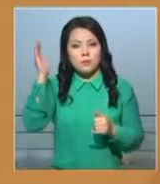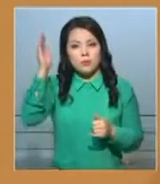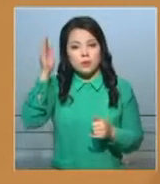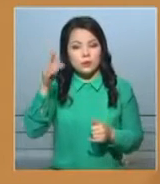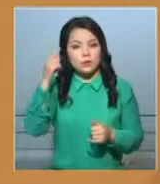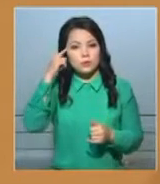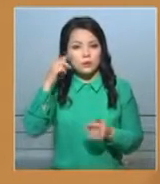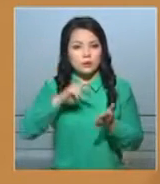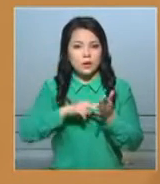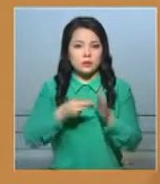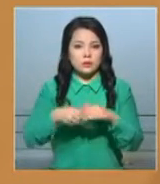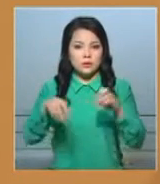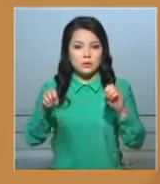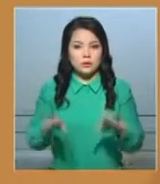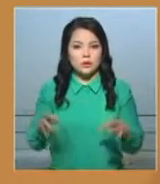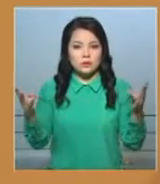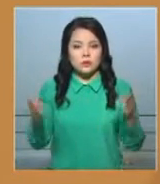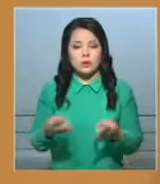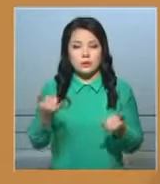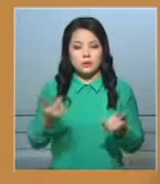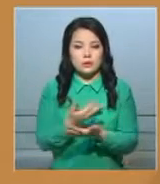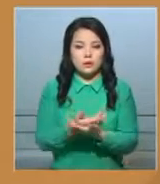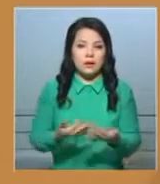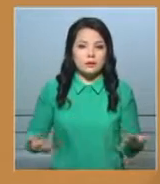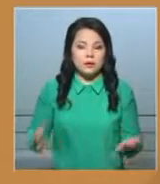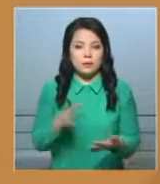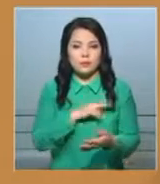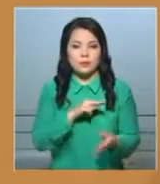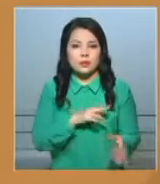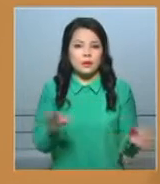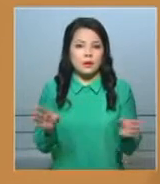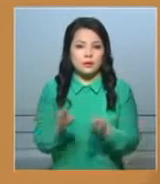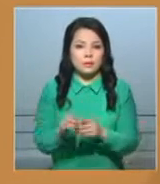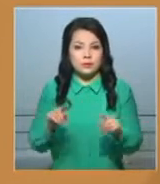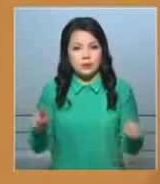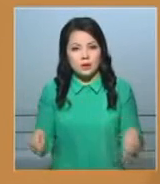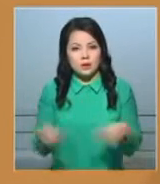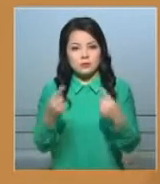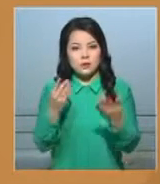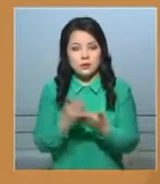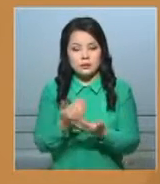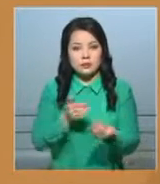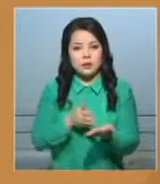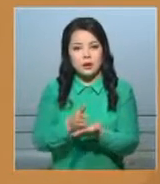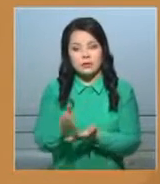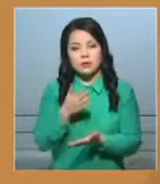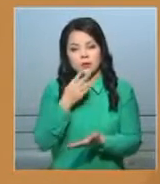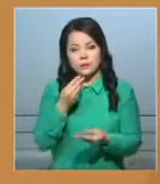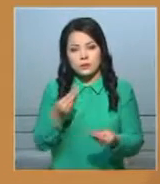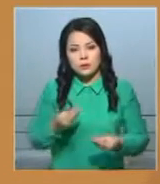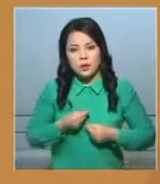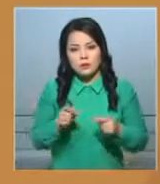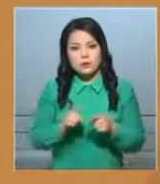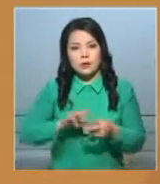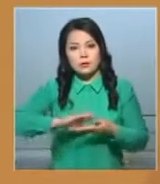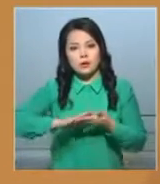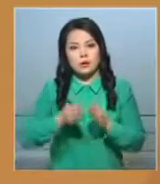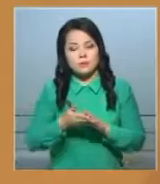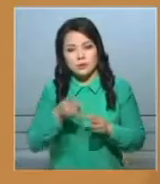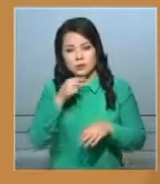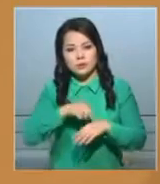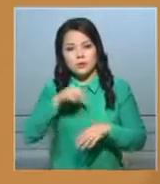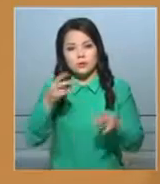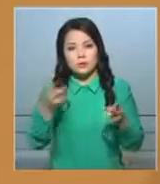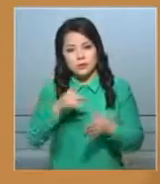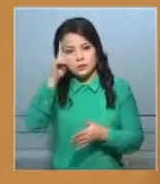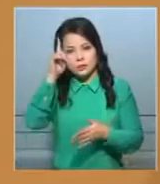тойлауға тиіспіз. Қазірде екі ел арасында түрлі сала бойынша әріптестік орнап келеді. Осы сапардың өзі жағымды байланыс жасауымызға айтарлықтай әсер